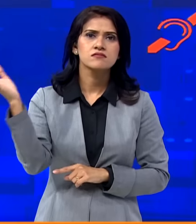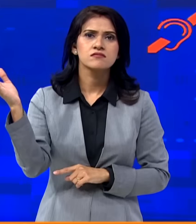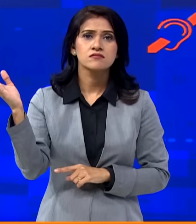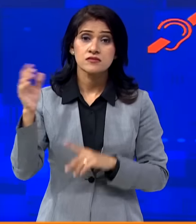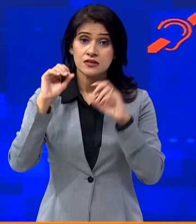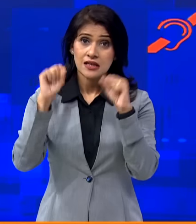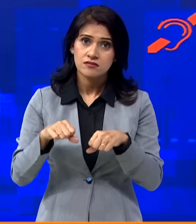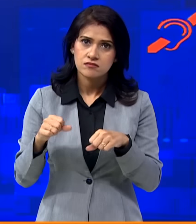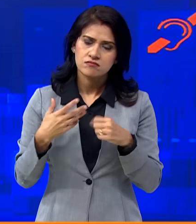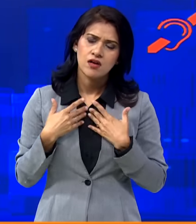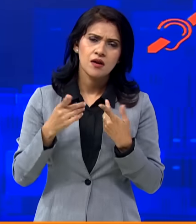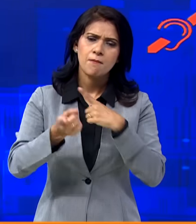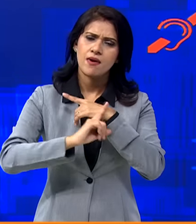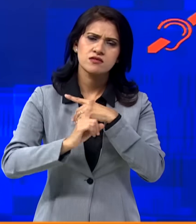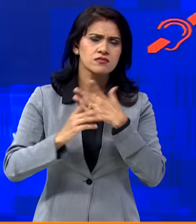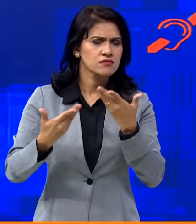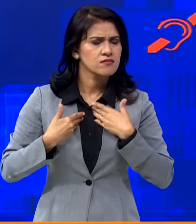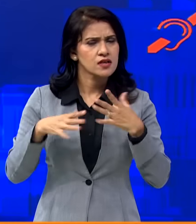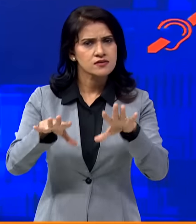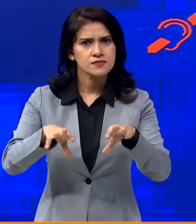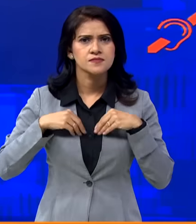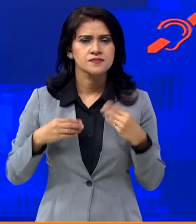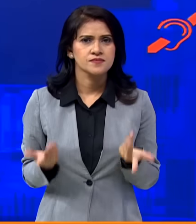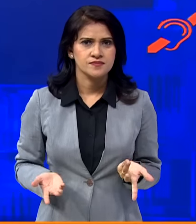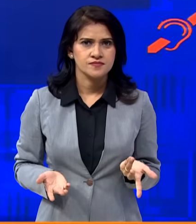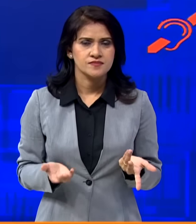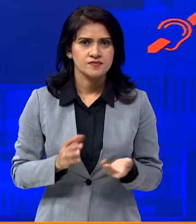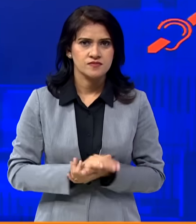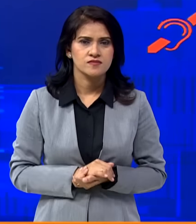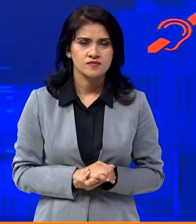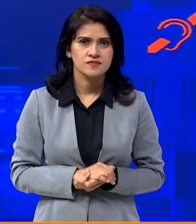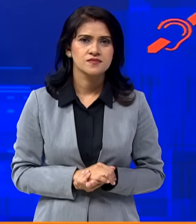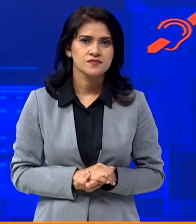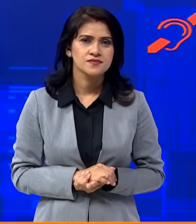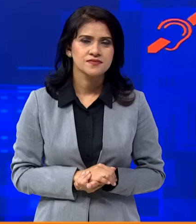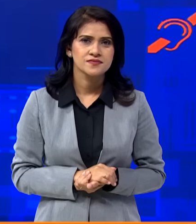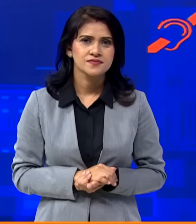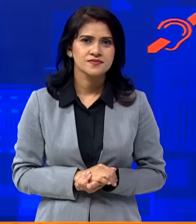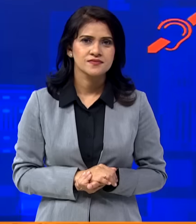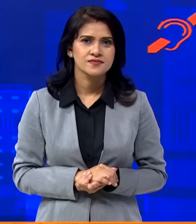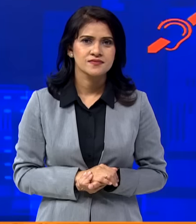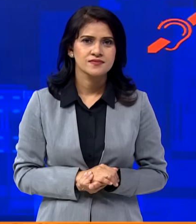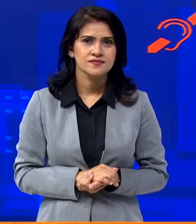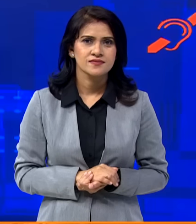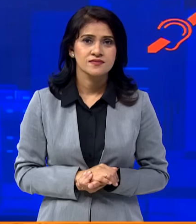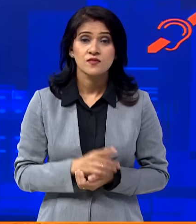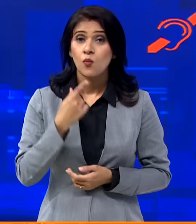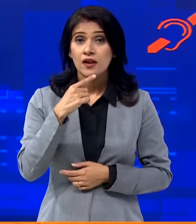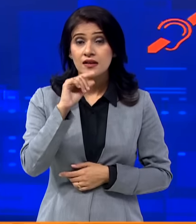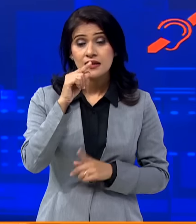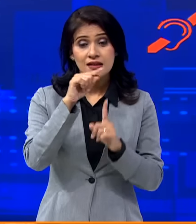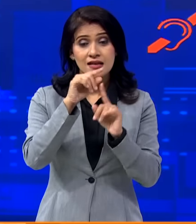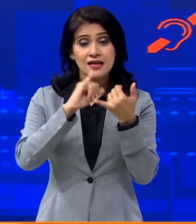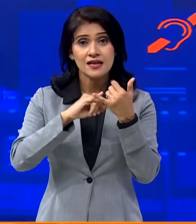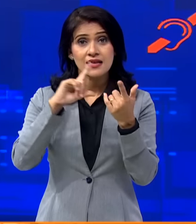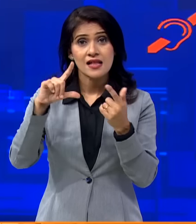तैयार हूं और माफ करना यह कोई इस्लामिक स्कॉलर नहीं